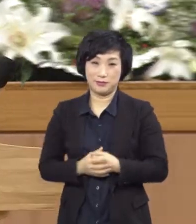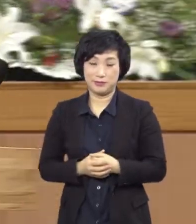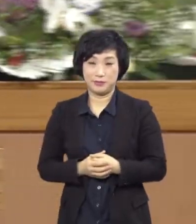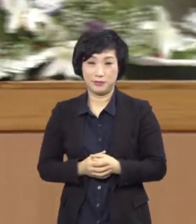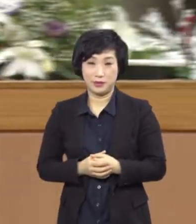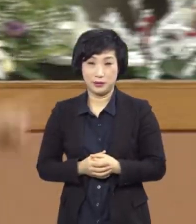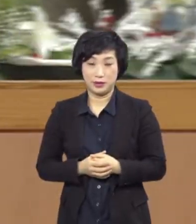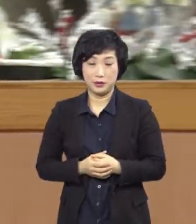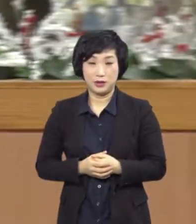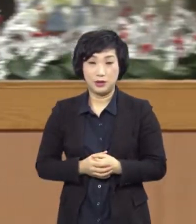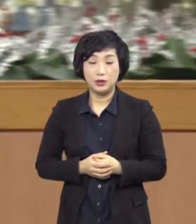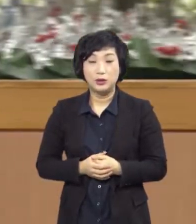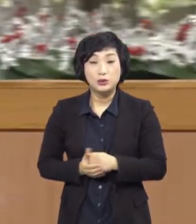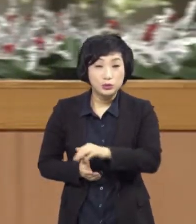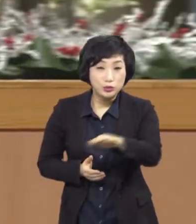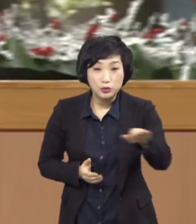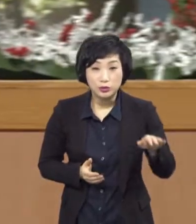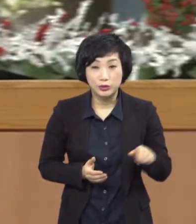우리가